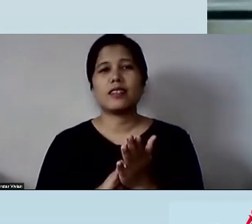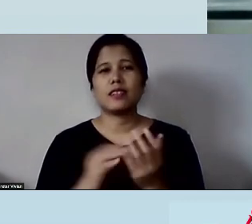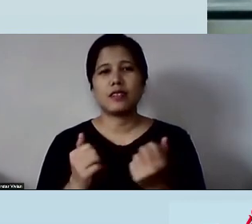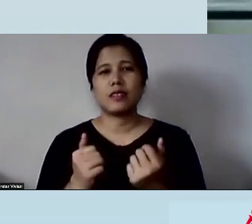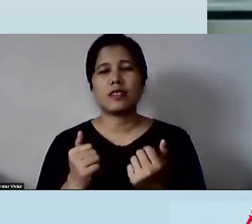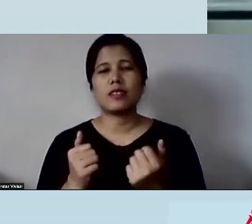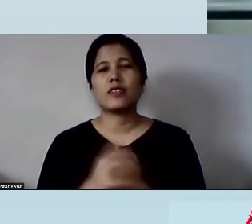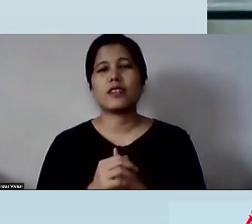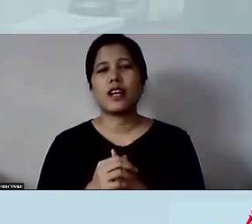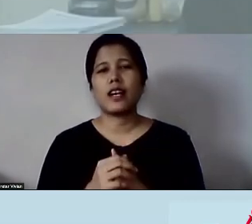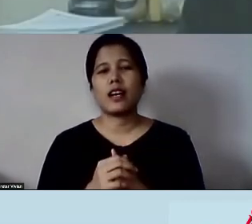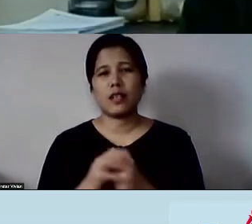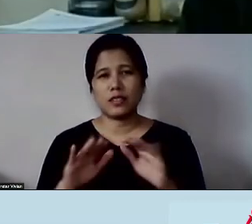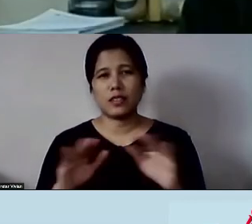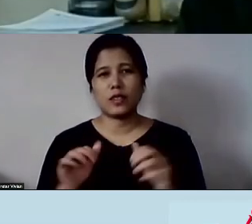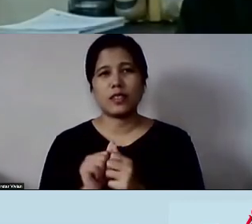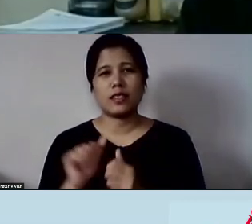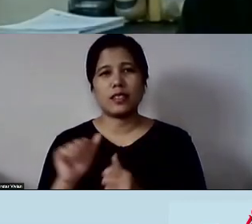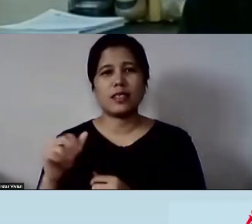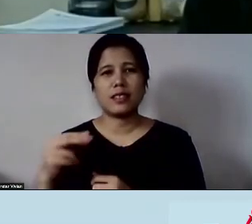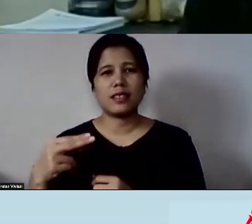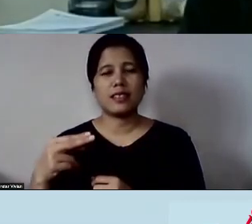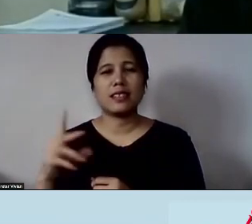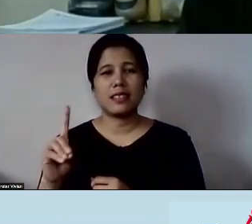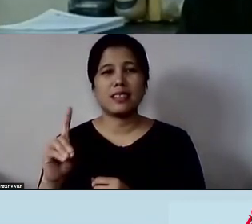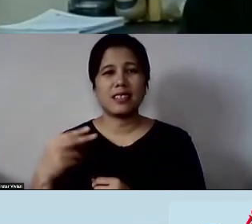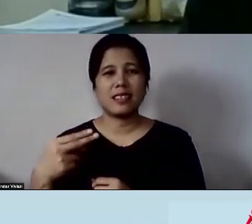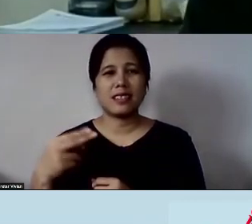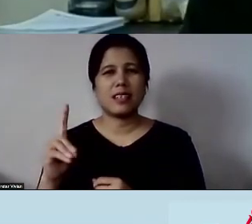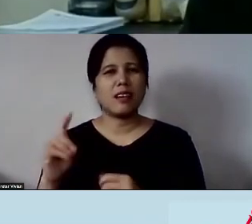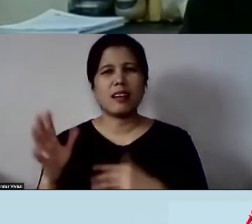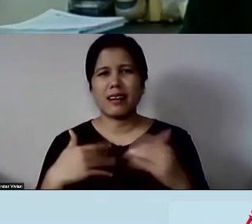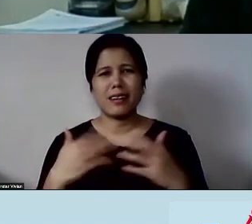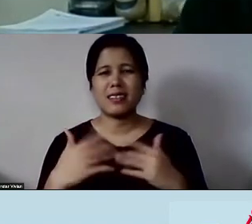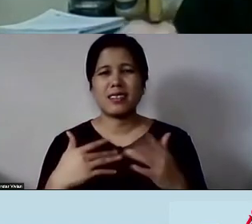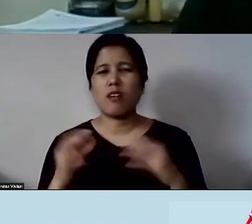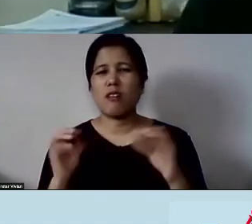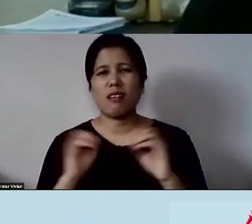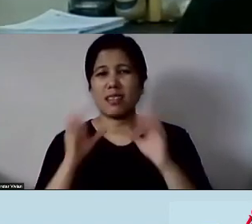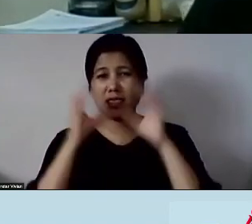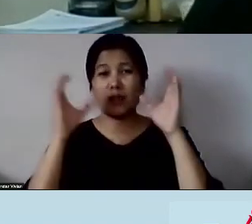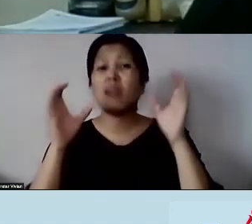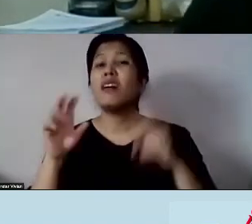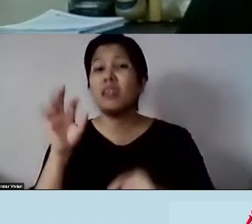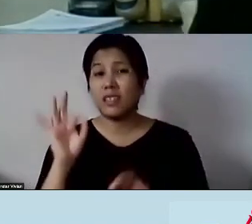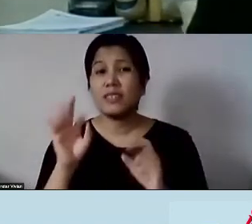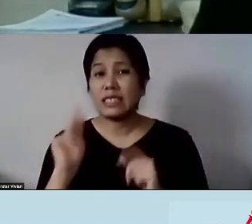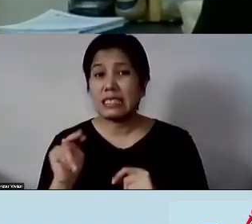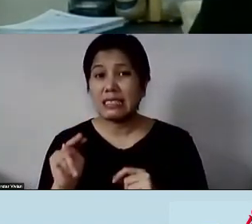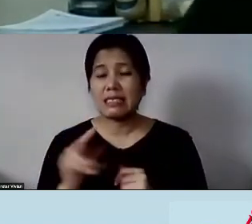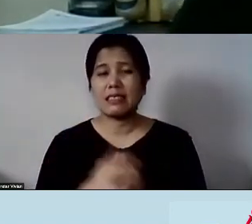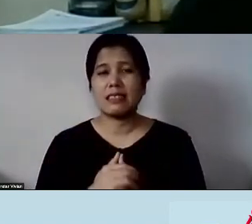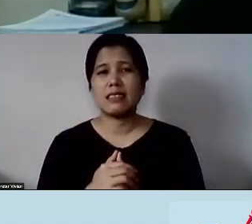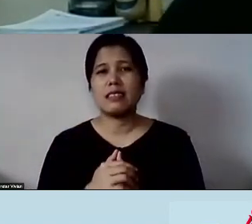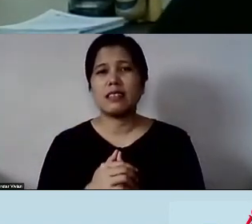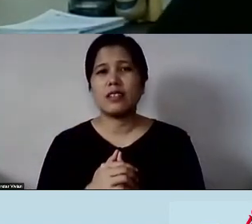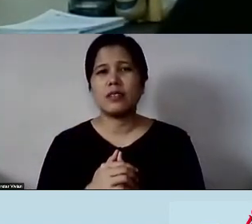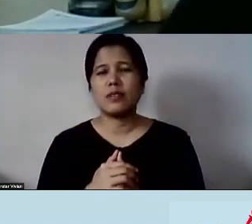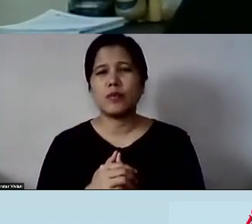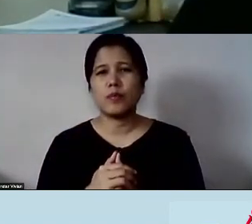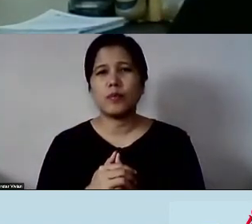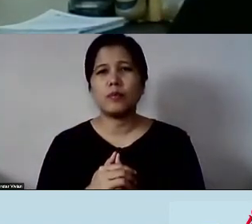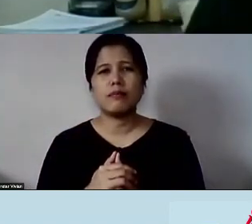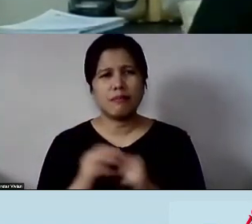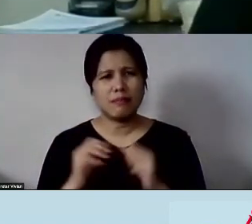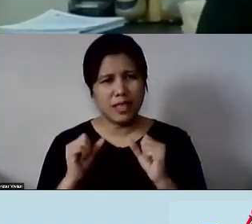Pero kahit wala nga celebration ng ADHD, if you feel na kailangan talaga, ako gusto ko talaga